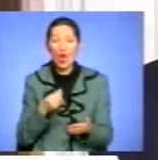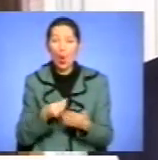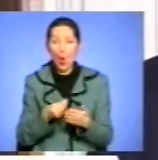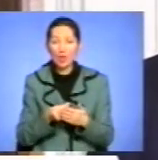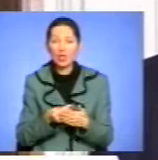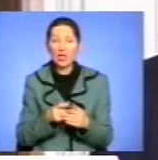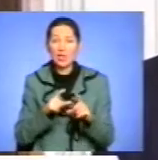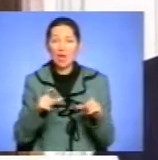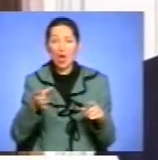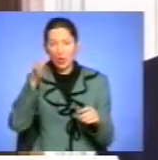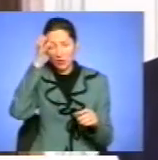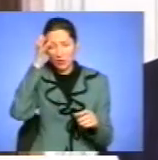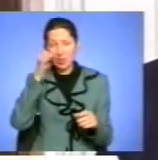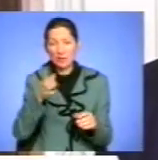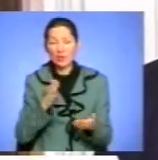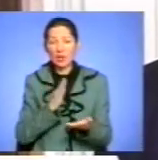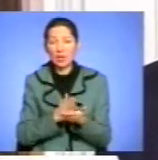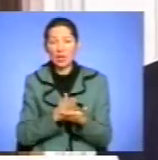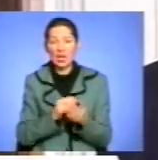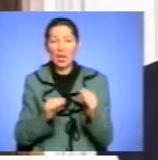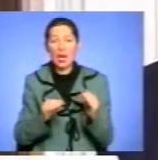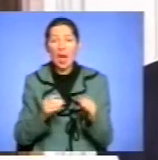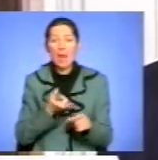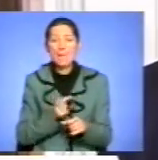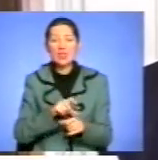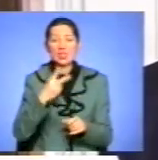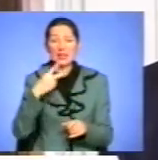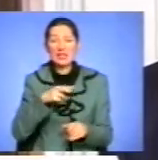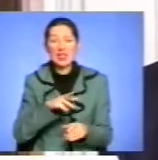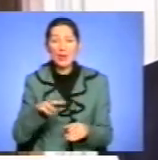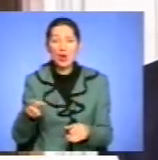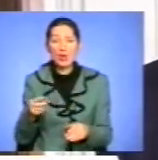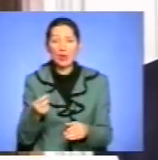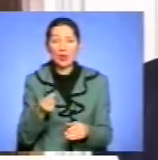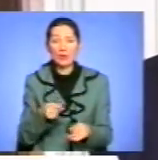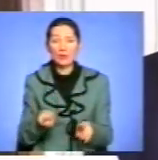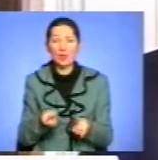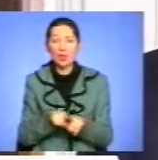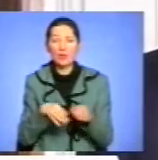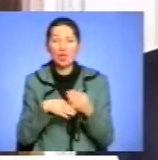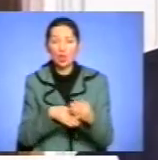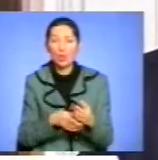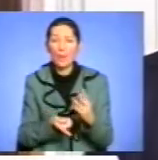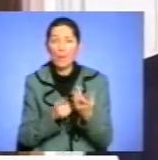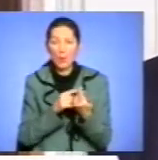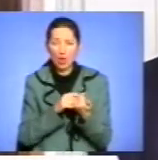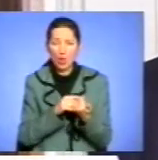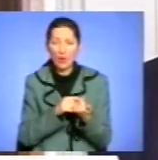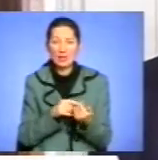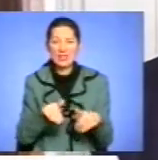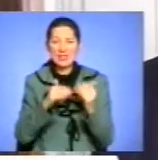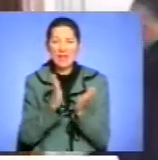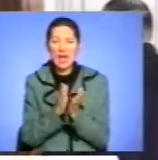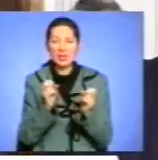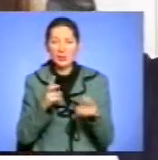основному це навчальні заклади, складає більше 20 мільйонів гривень. Таким чином, якщо підсумувати загальний і спеціальний фонд,